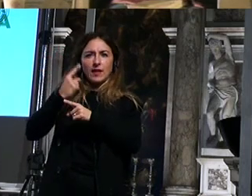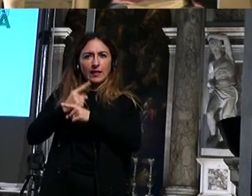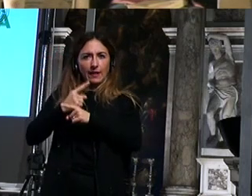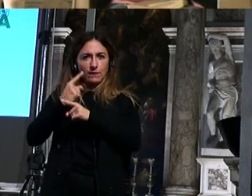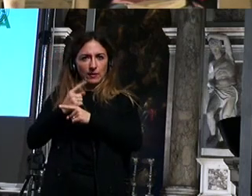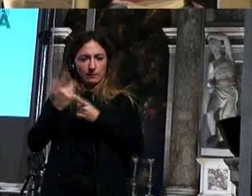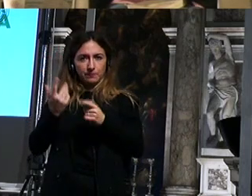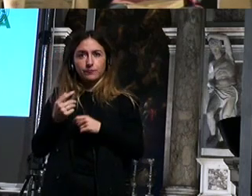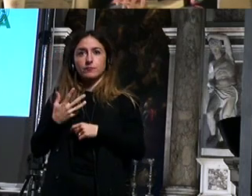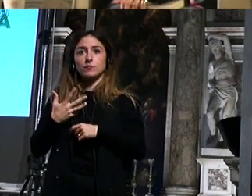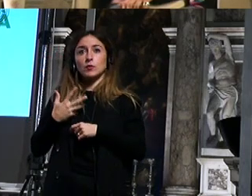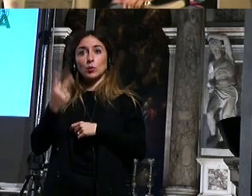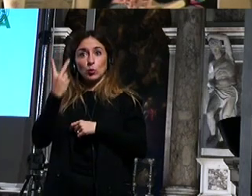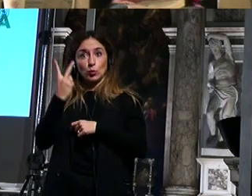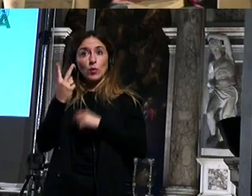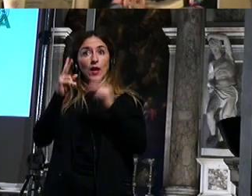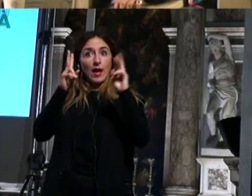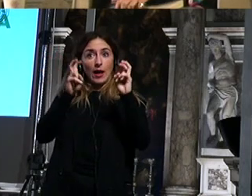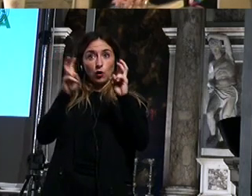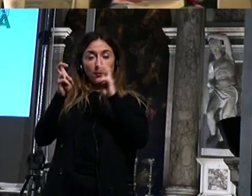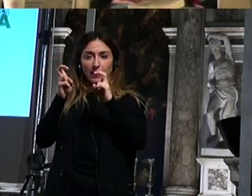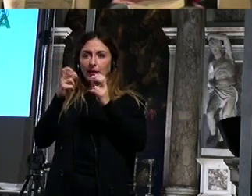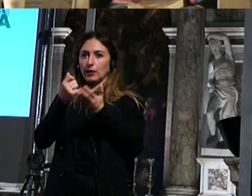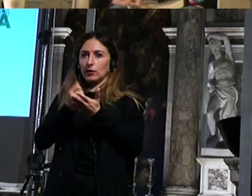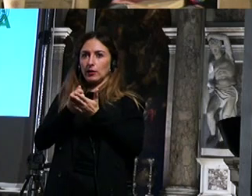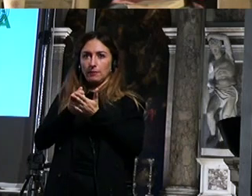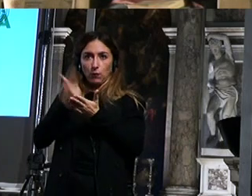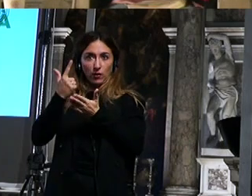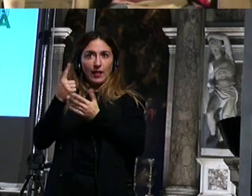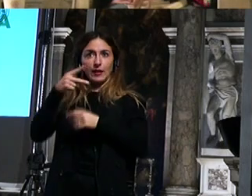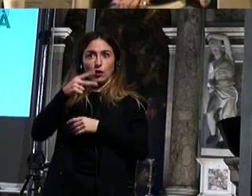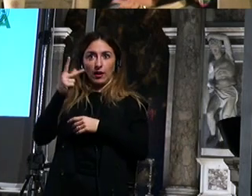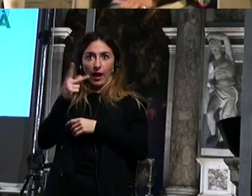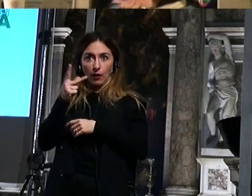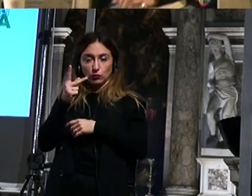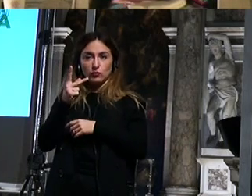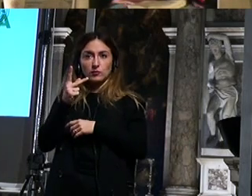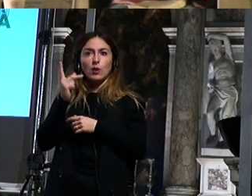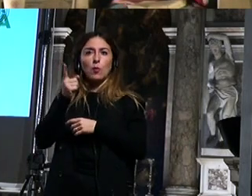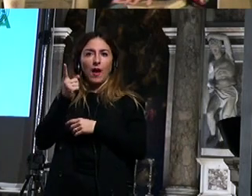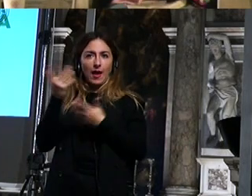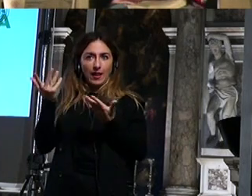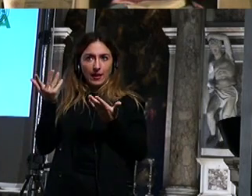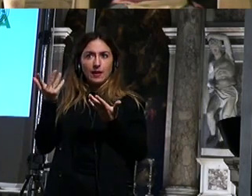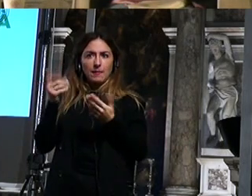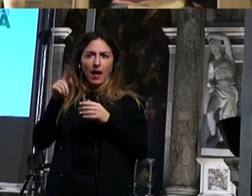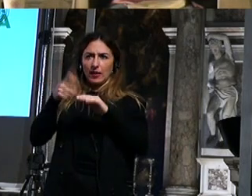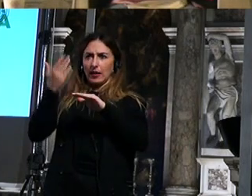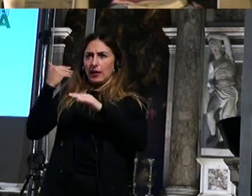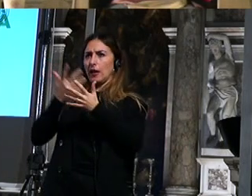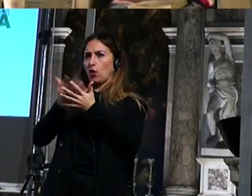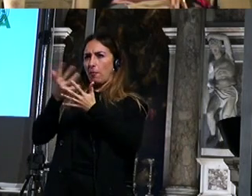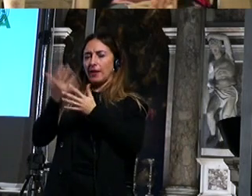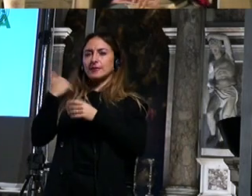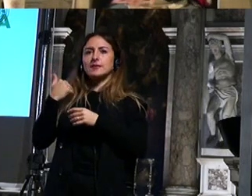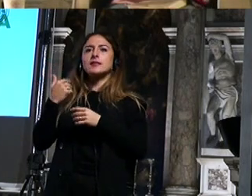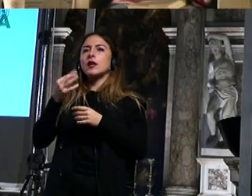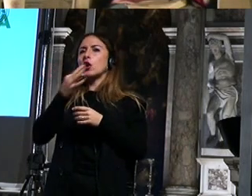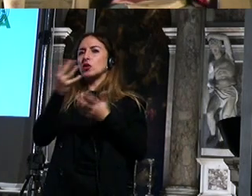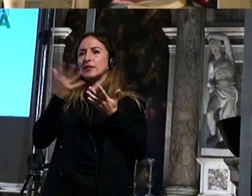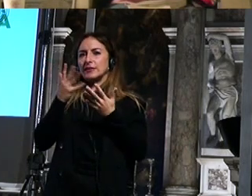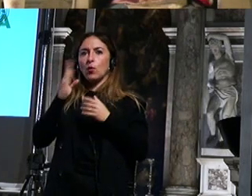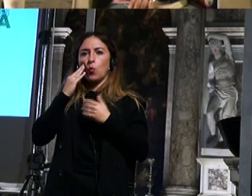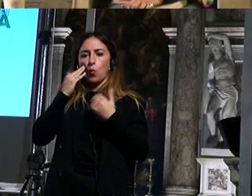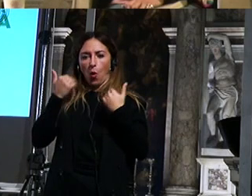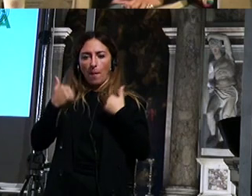due dei temi centrali di Nicole Krauss è appunto cosa significa, ma anche nei romanzi precedenti, cosa significa essere un uomo, cosa